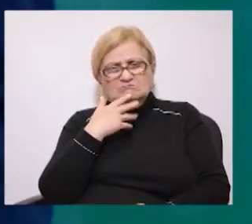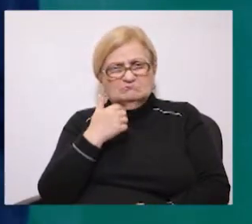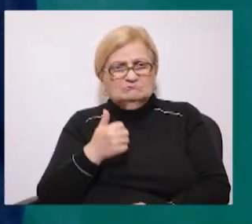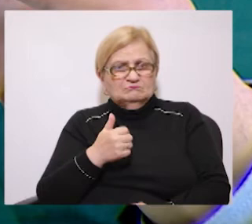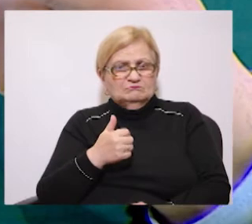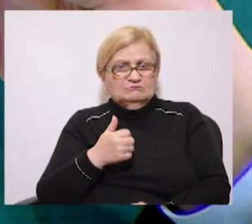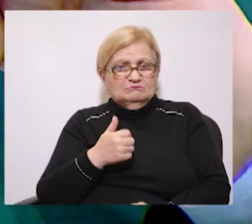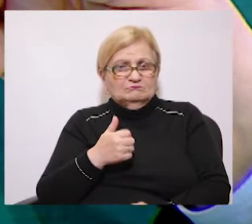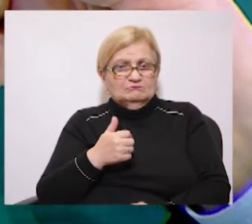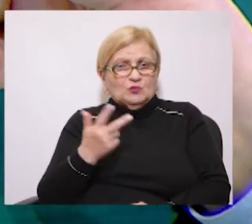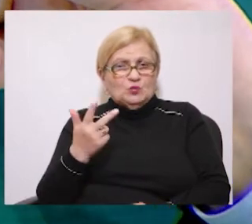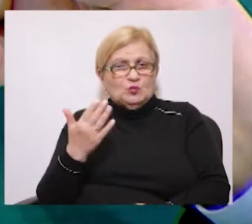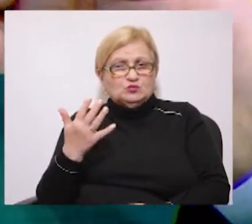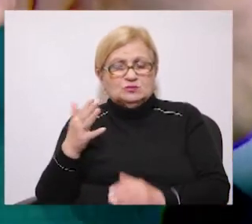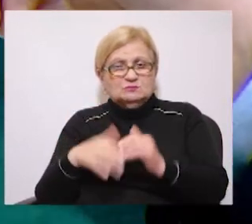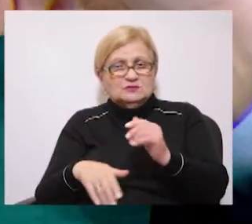არის. 5-ით თავდება ეს.